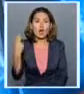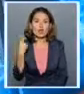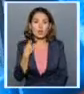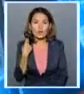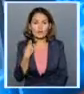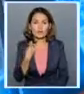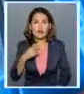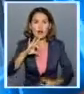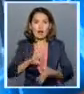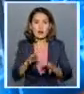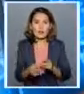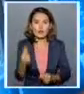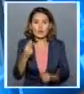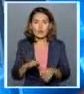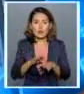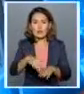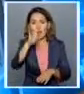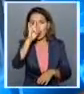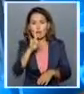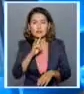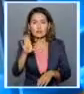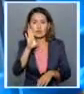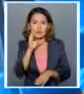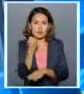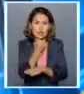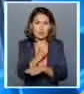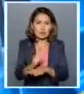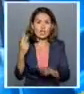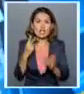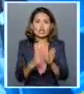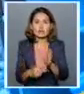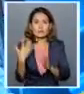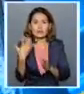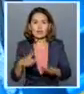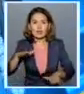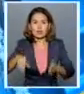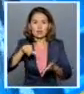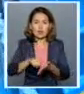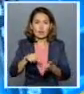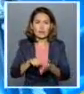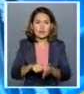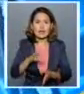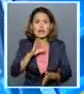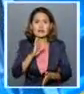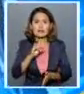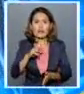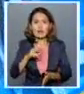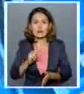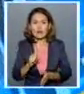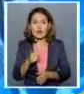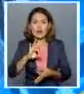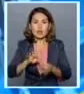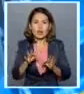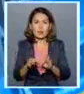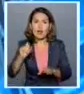Лондондағы аламанға қатысып жатқан қазақстандық зілтемірші қыздар жарап тұр. 75 келіге дейін салмақта өнер көрсеткен Светлана Подобедова